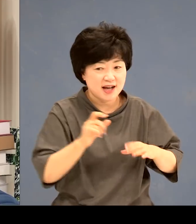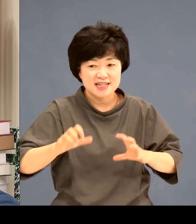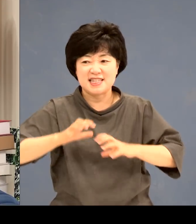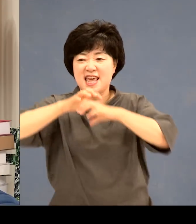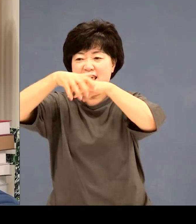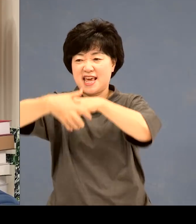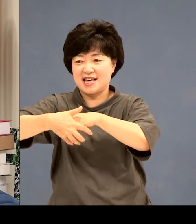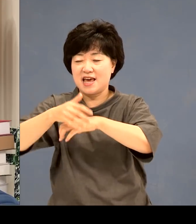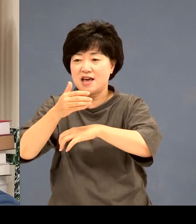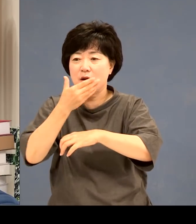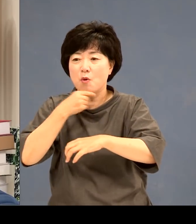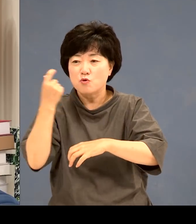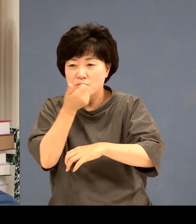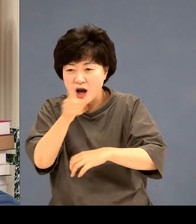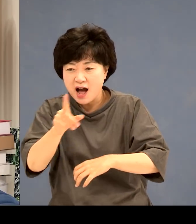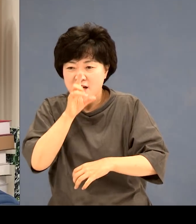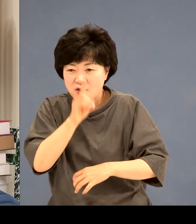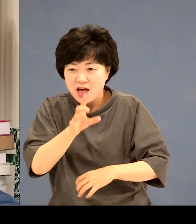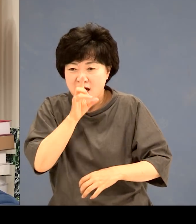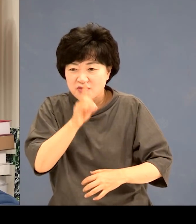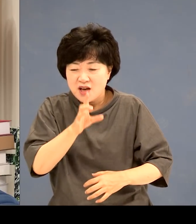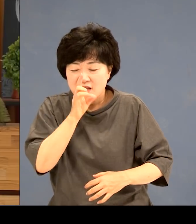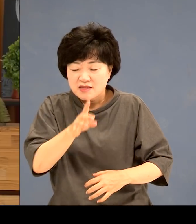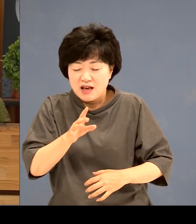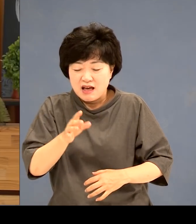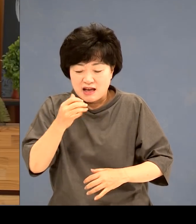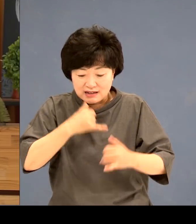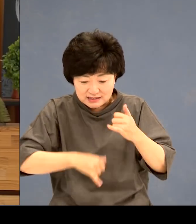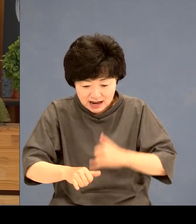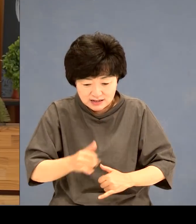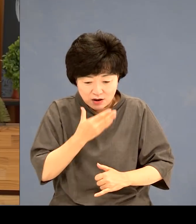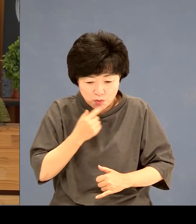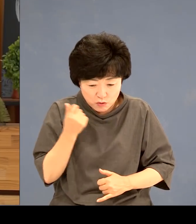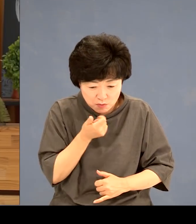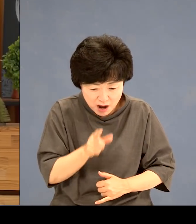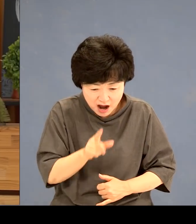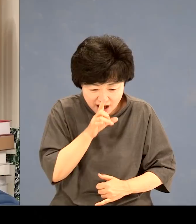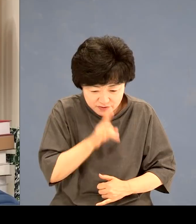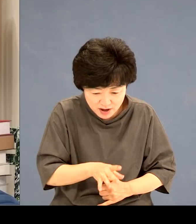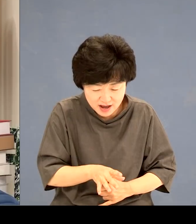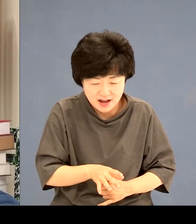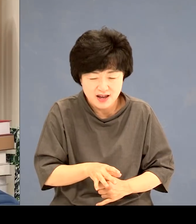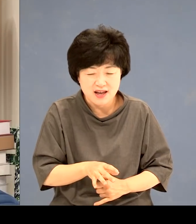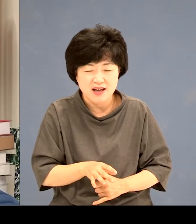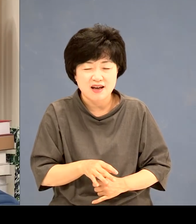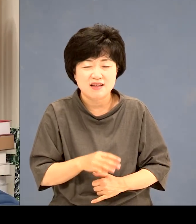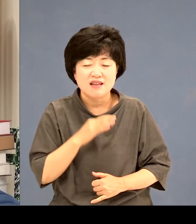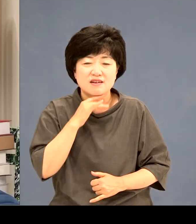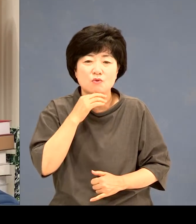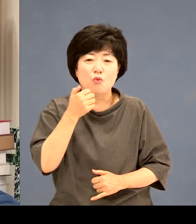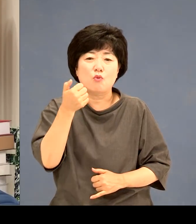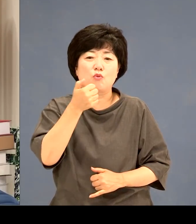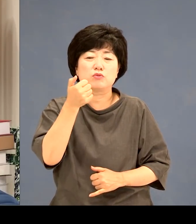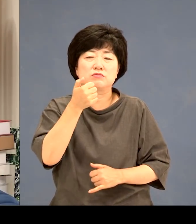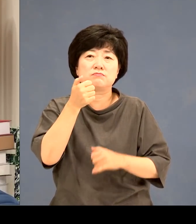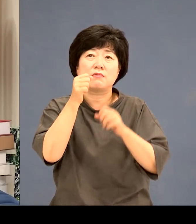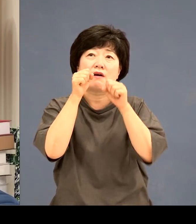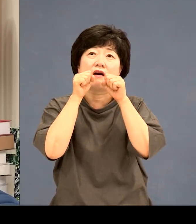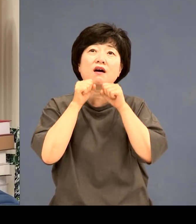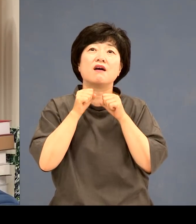신앙교육을 시켜야 되겠다라고 했는데 아이들은 또 아이들대로 이게 잘 안 되잖아요. 네. 이제 그러면서 처음에는 민족